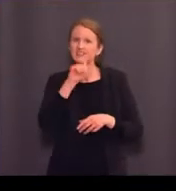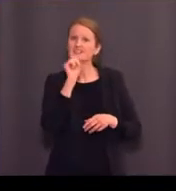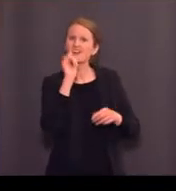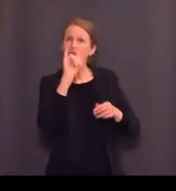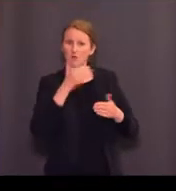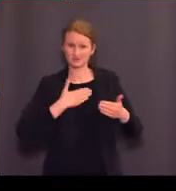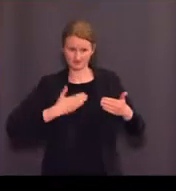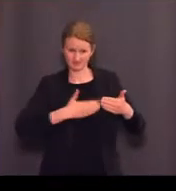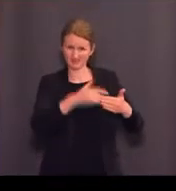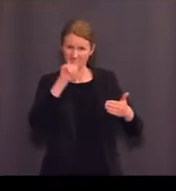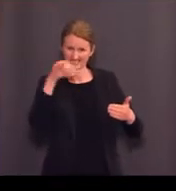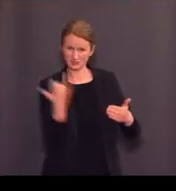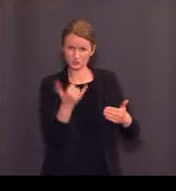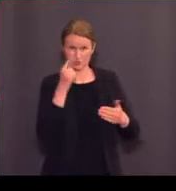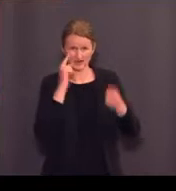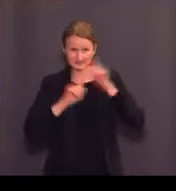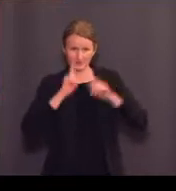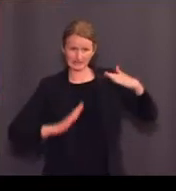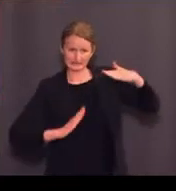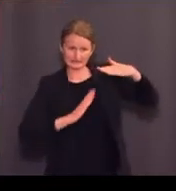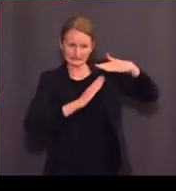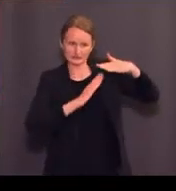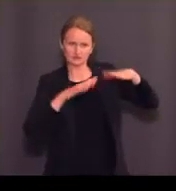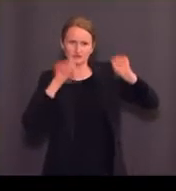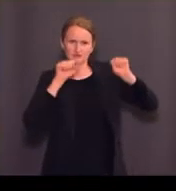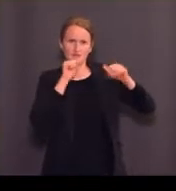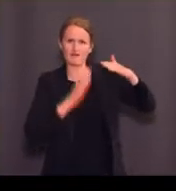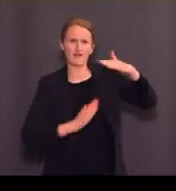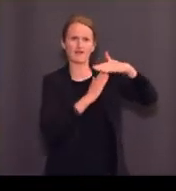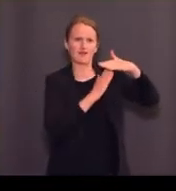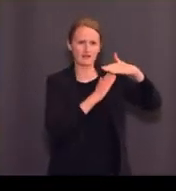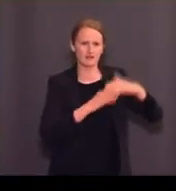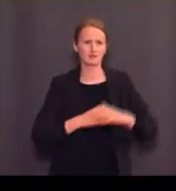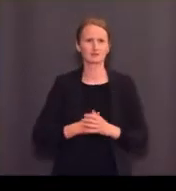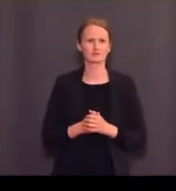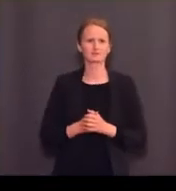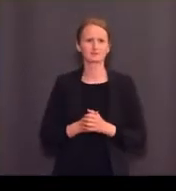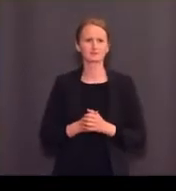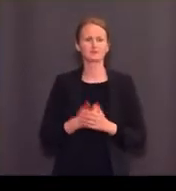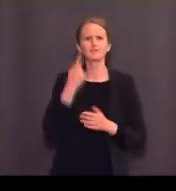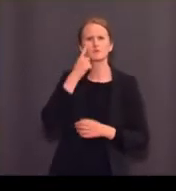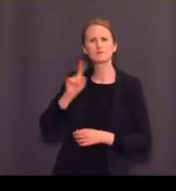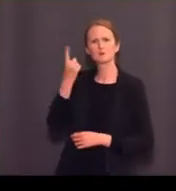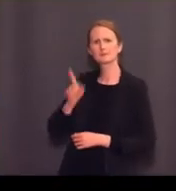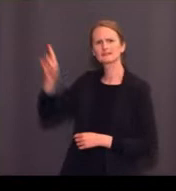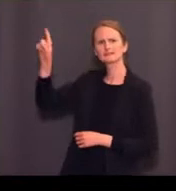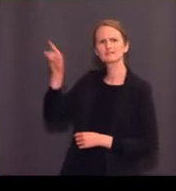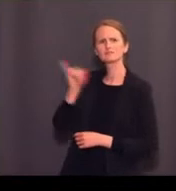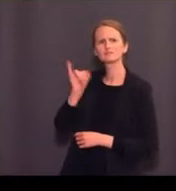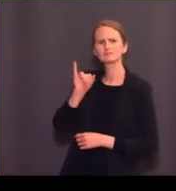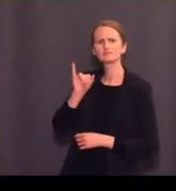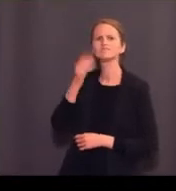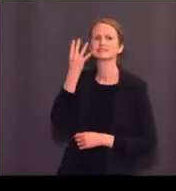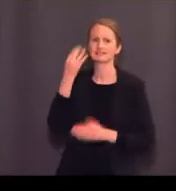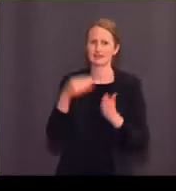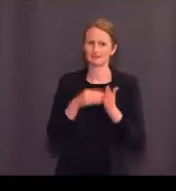courbe. Revenons-en aux chiffres et vous les voyez sur la première diapositive. Nous avons eu en moyenne 4751 nouveaux